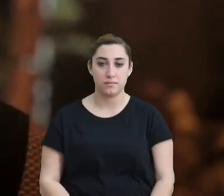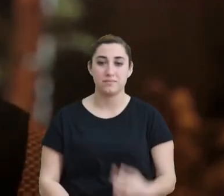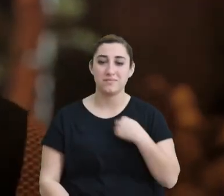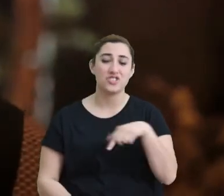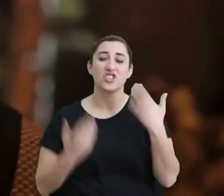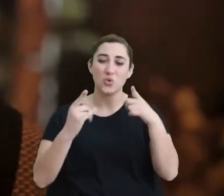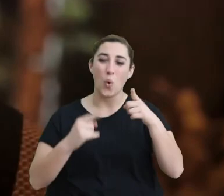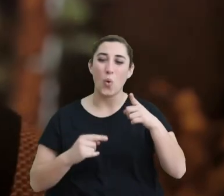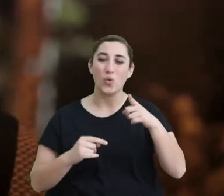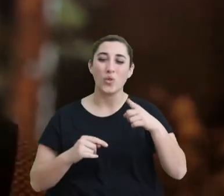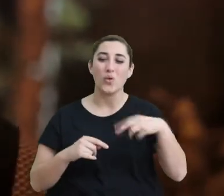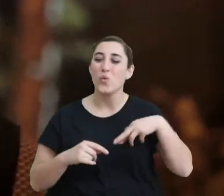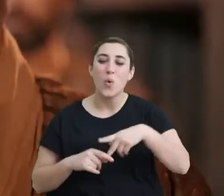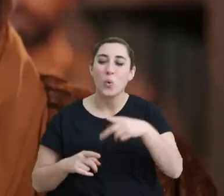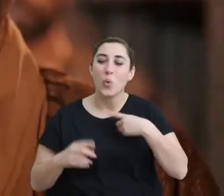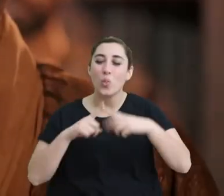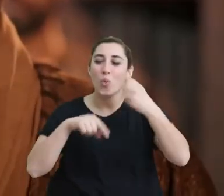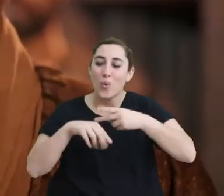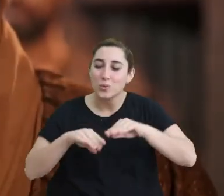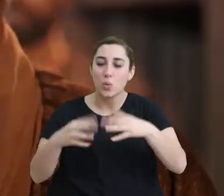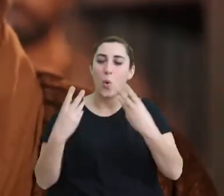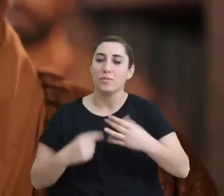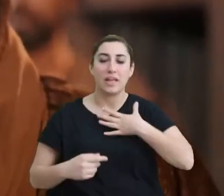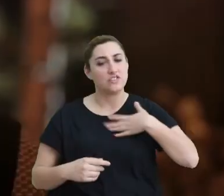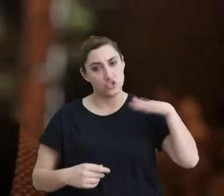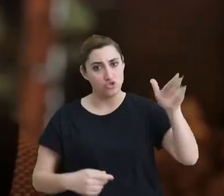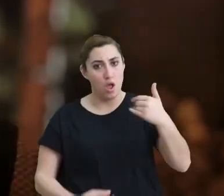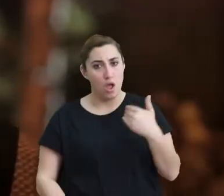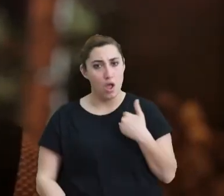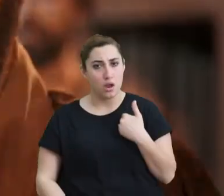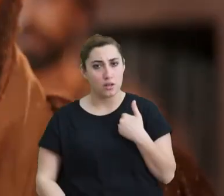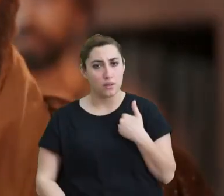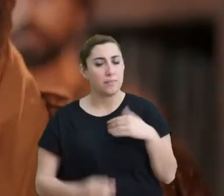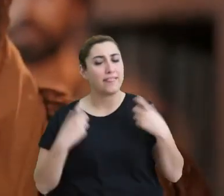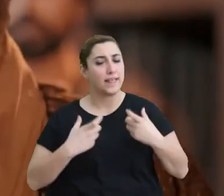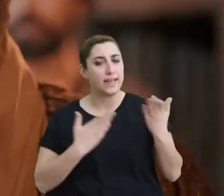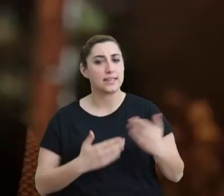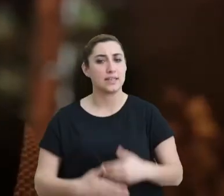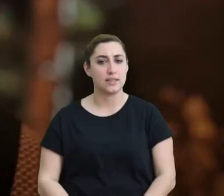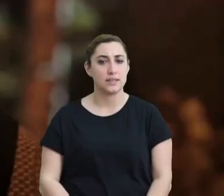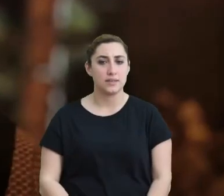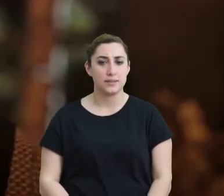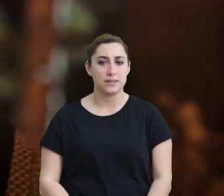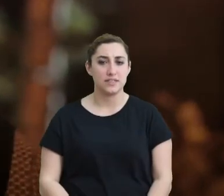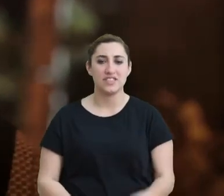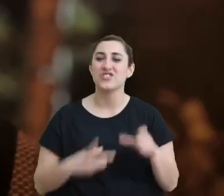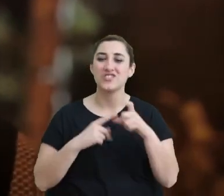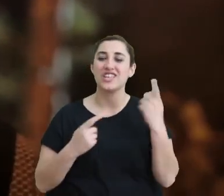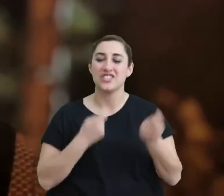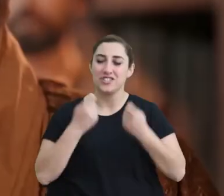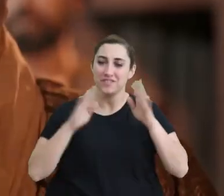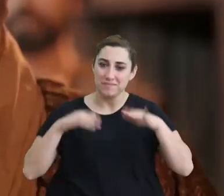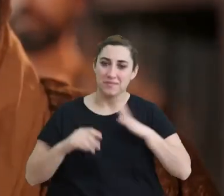Biz inşallah onun ayağının tozu oluruz. Kendisini çağırmışız. Nerededir? Şeyhim